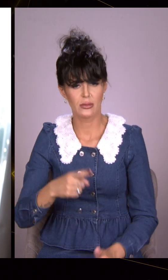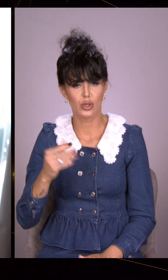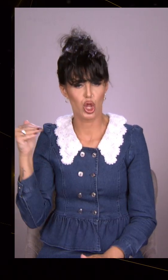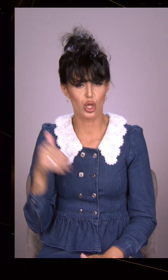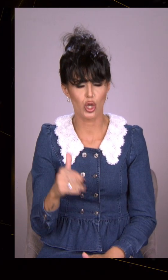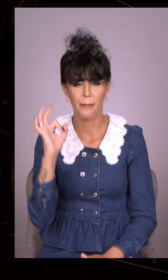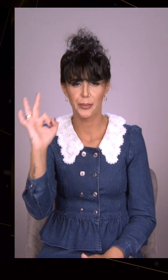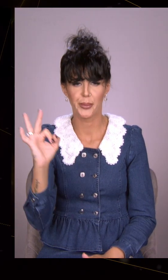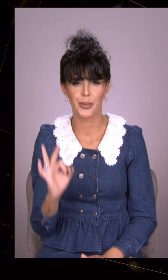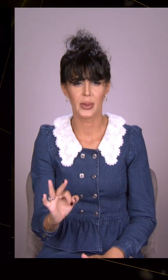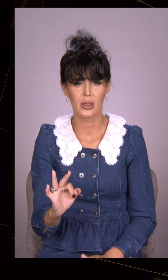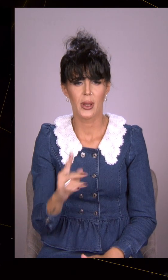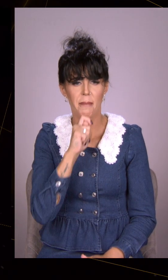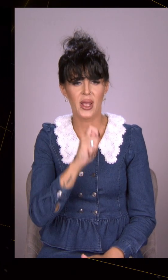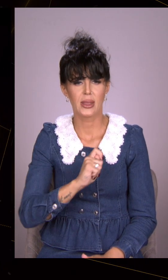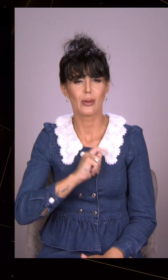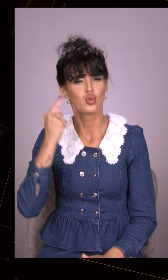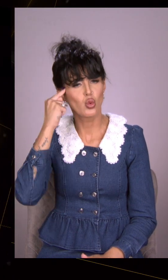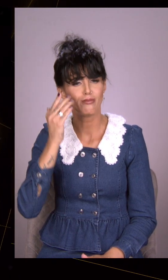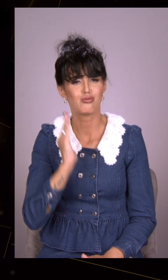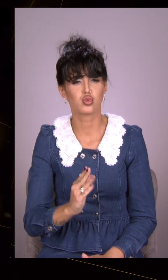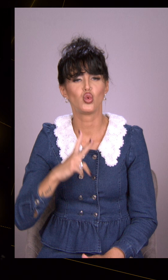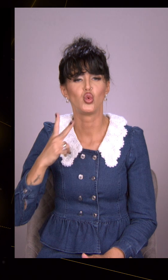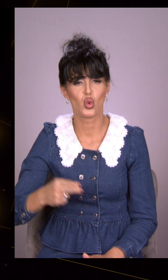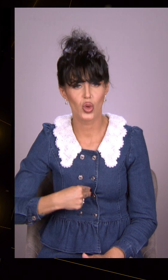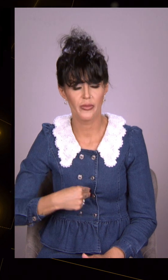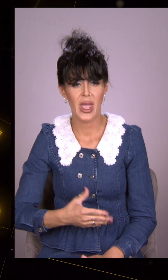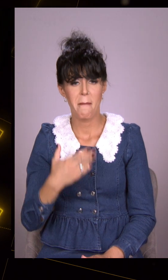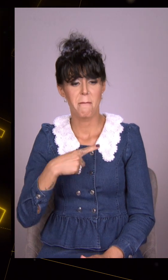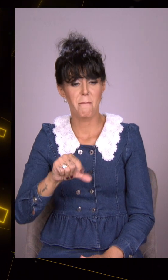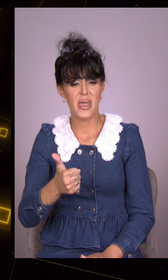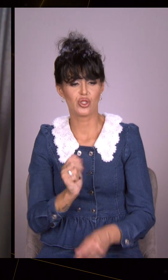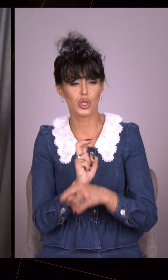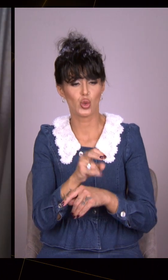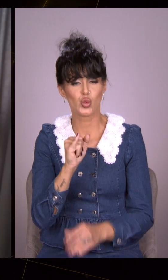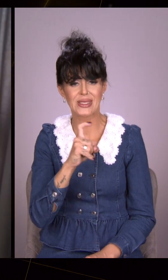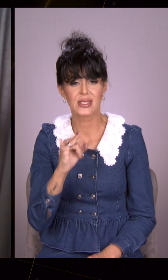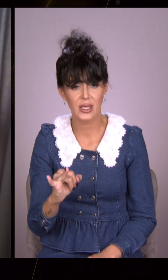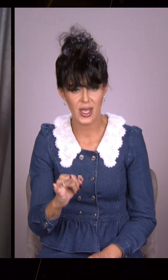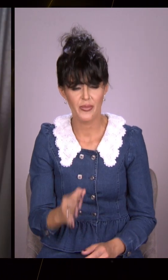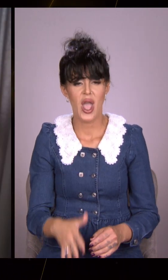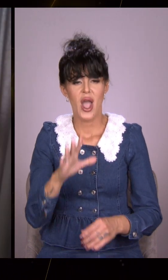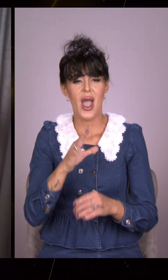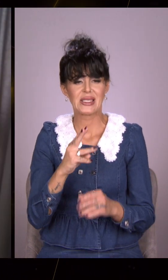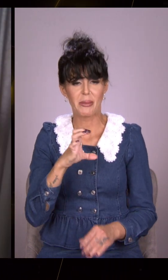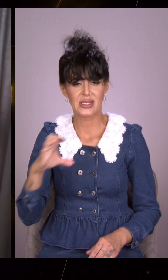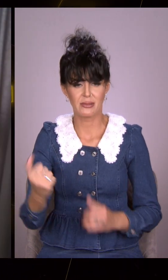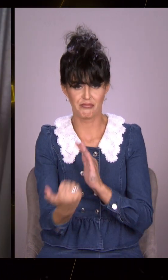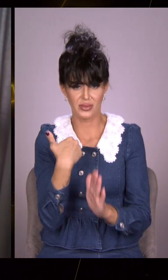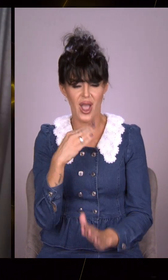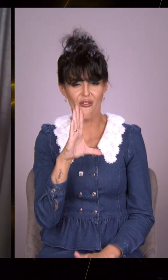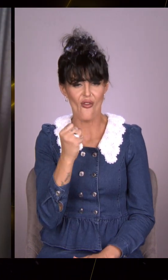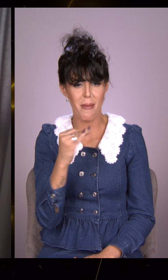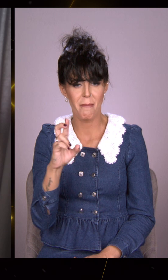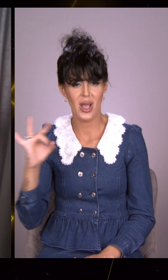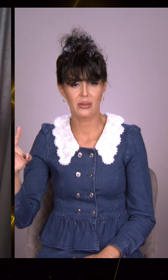їй Вселенна подарує дочечку. І пішла вона на перше УЗІ і присилає мені смс-ку в Viber. Просто